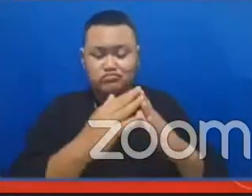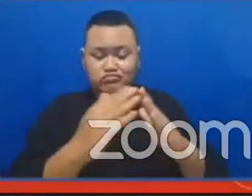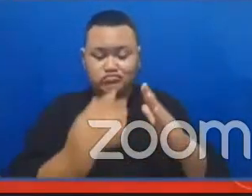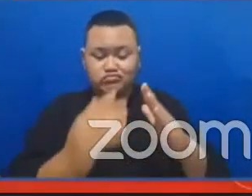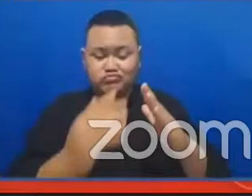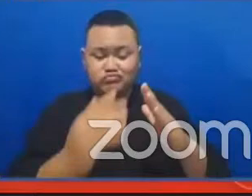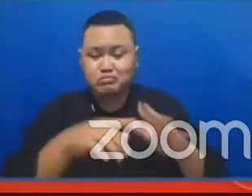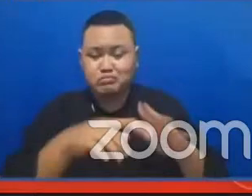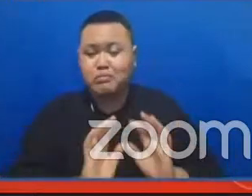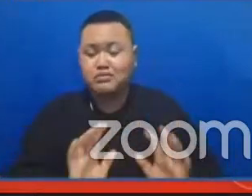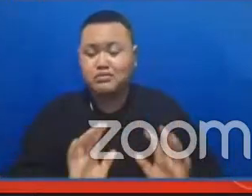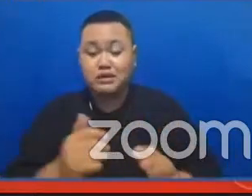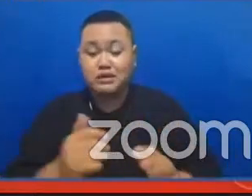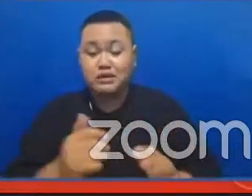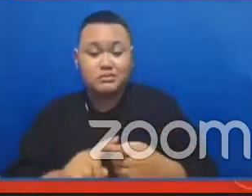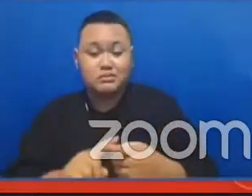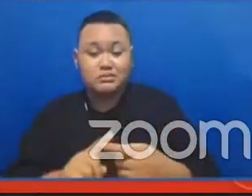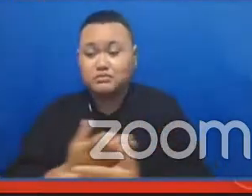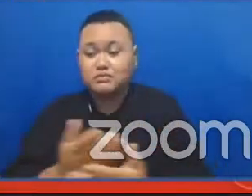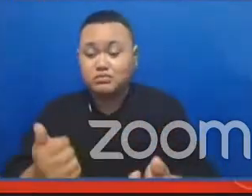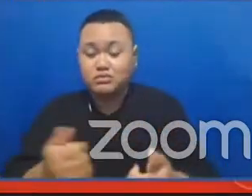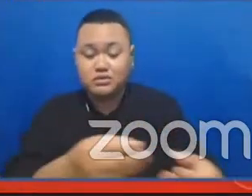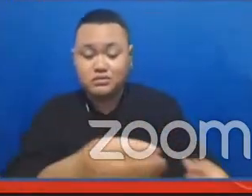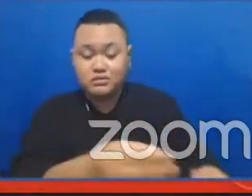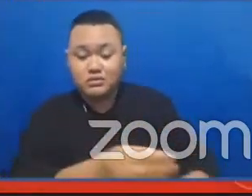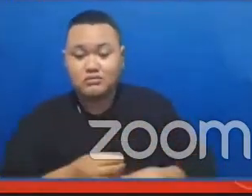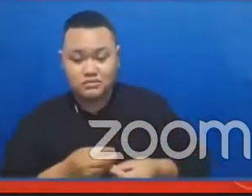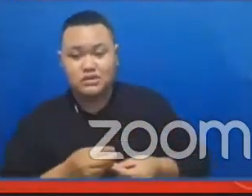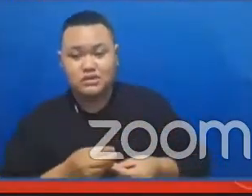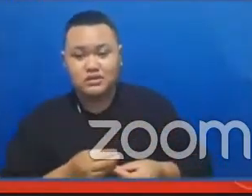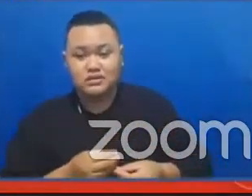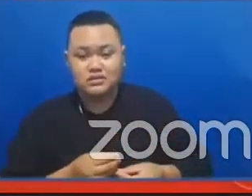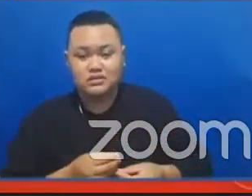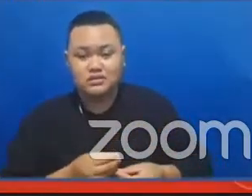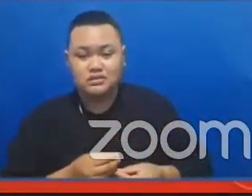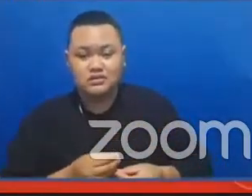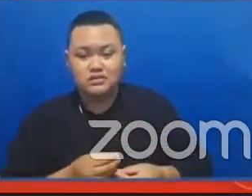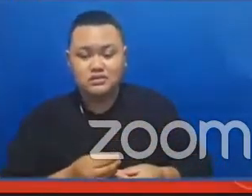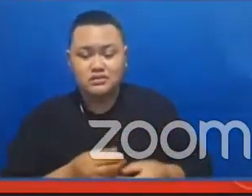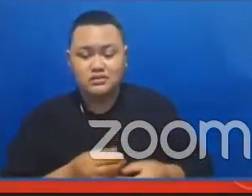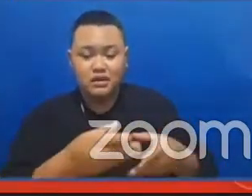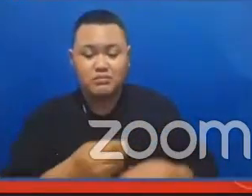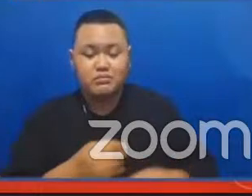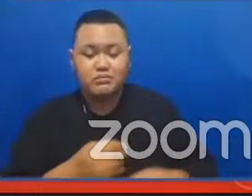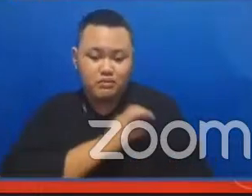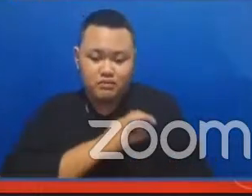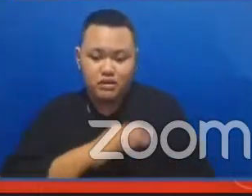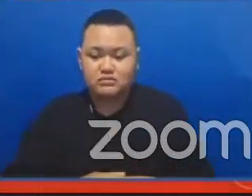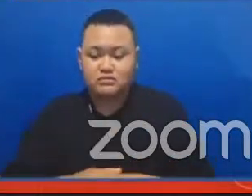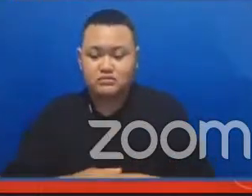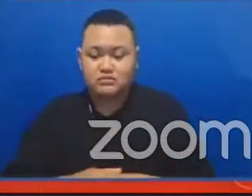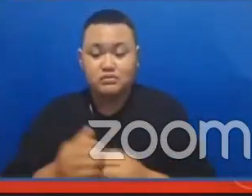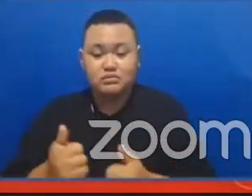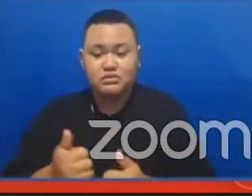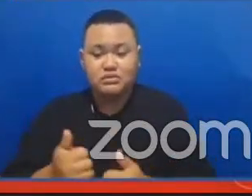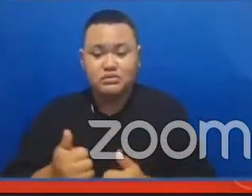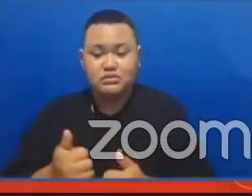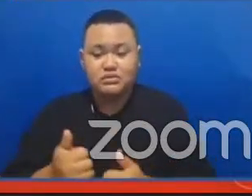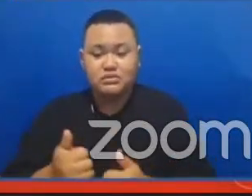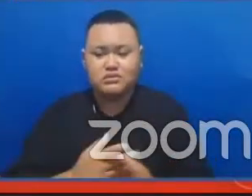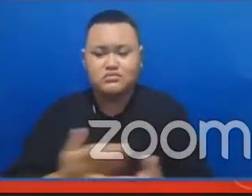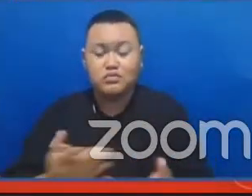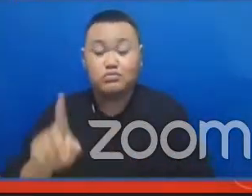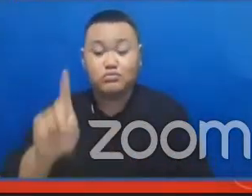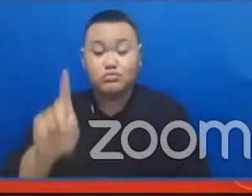kawan-kawan guru dan tenaga pendidik lainnya yang memerlukan percobaan untuk memperkuat pemahaman